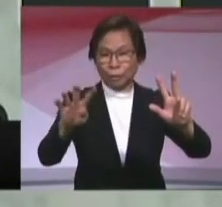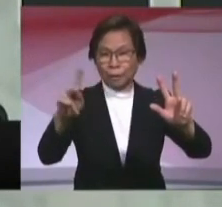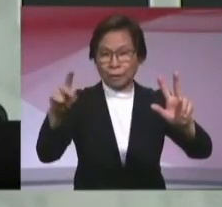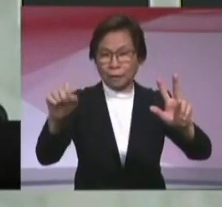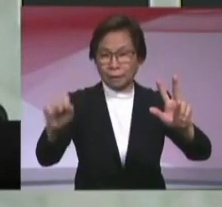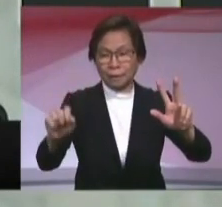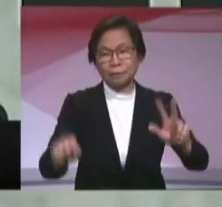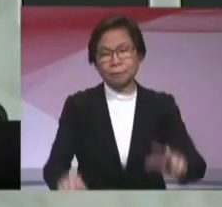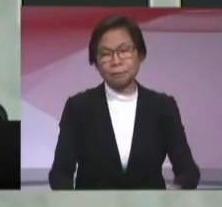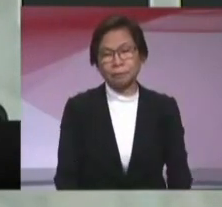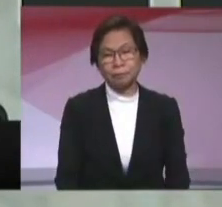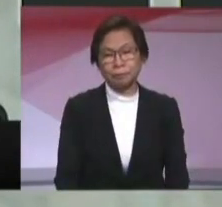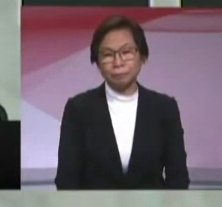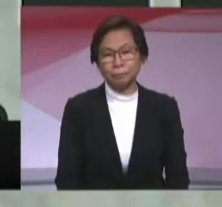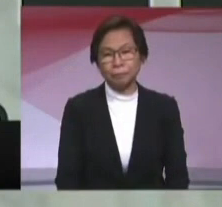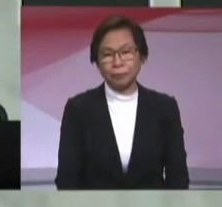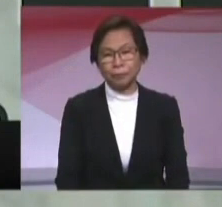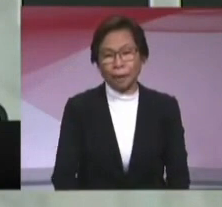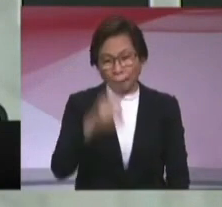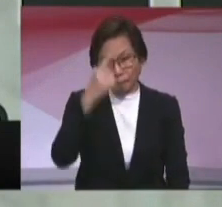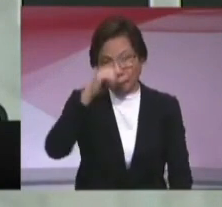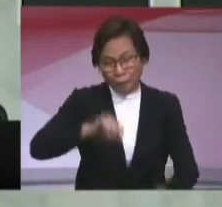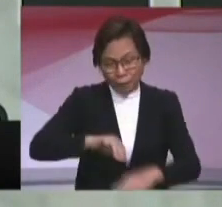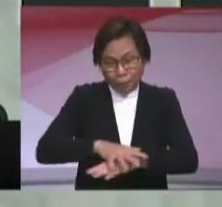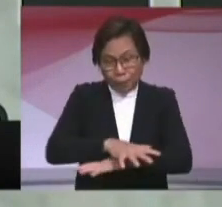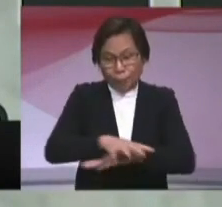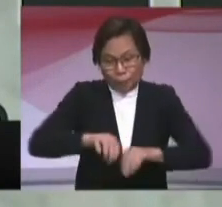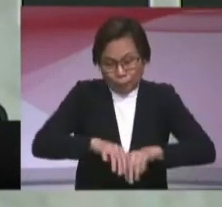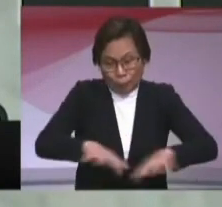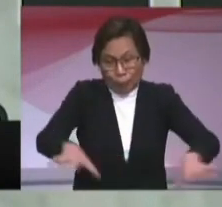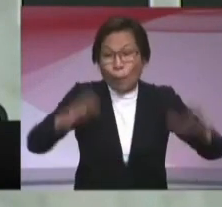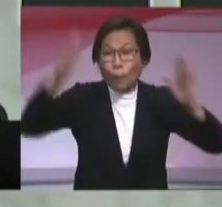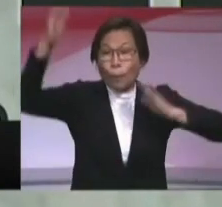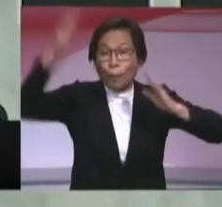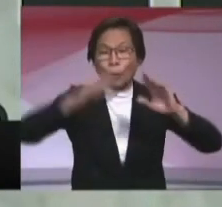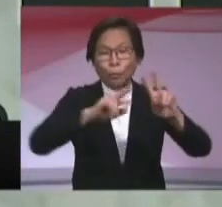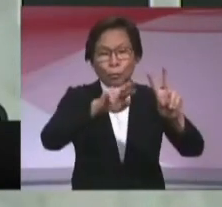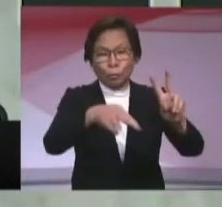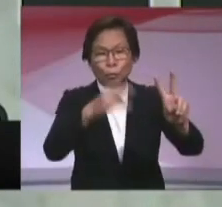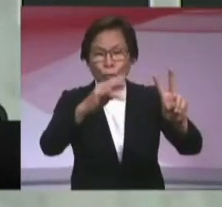3,624 kes. Bagi kes penularan di dalam negara,